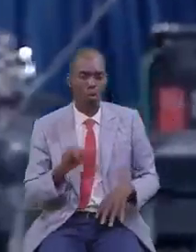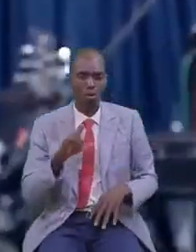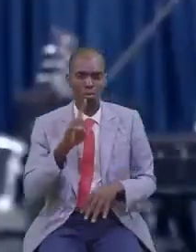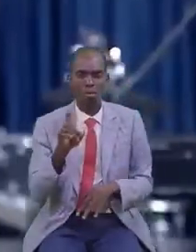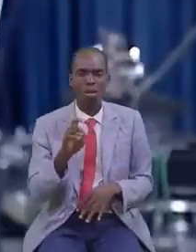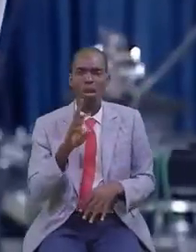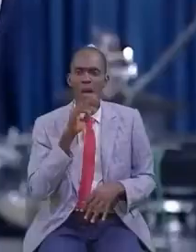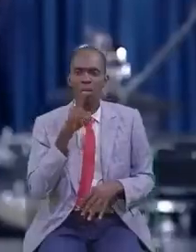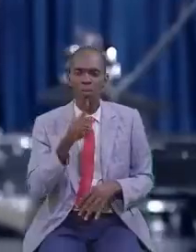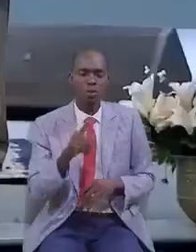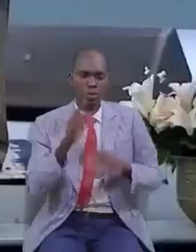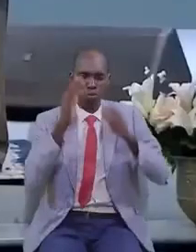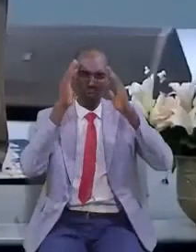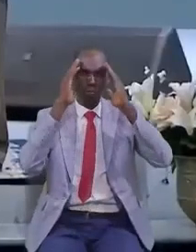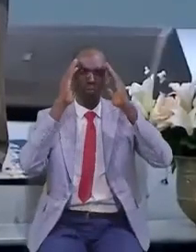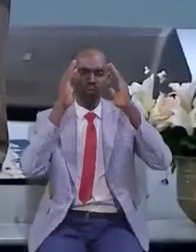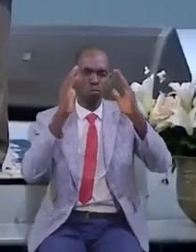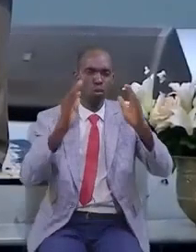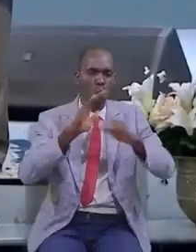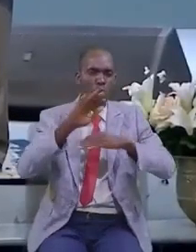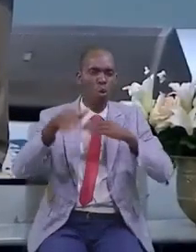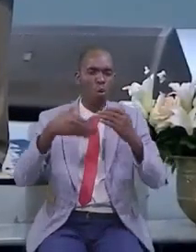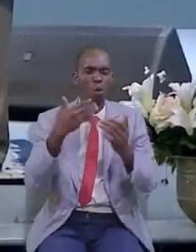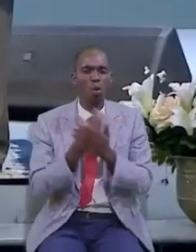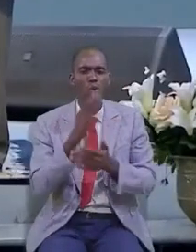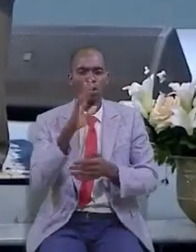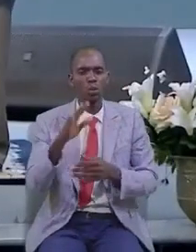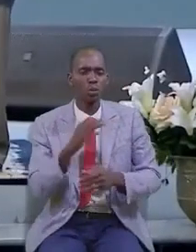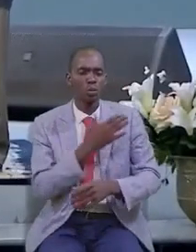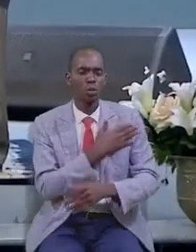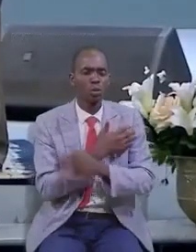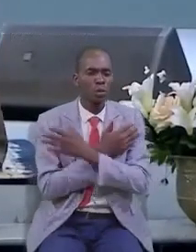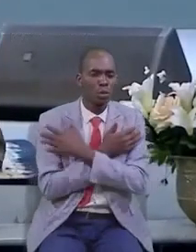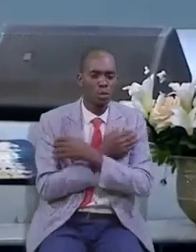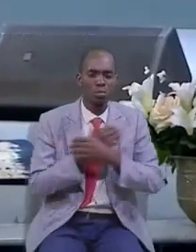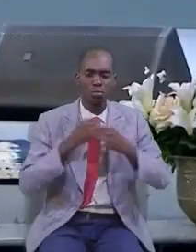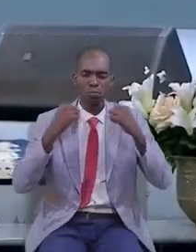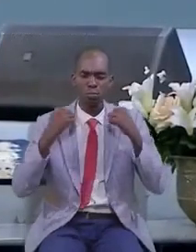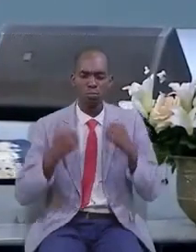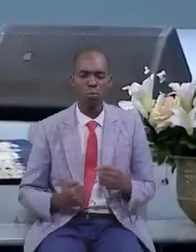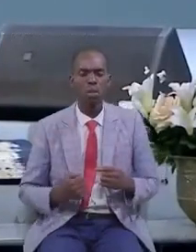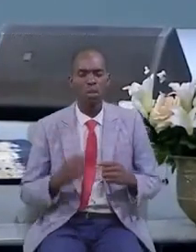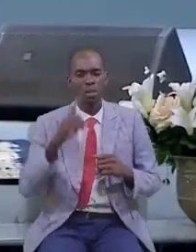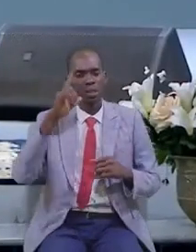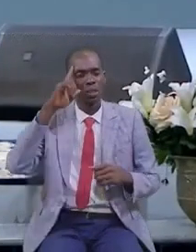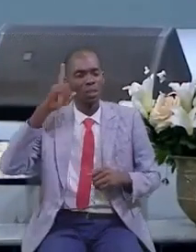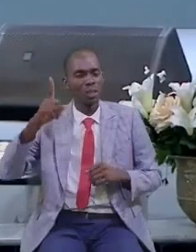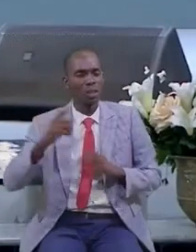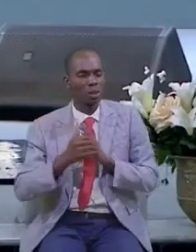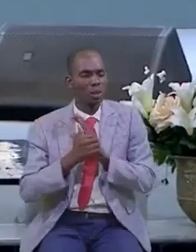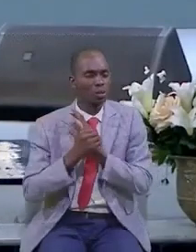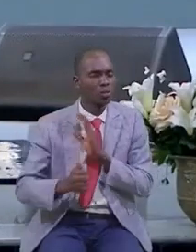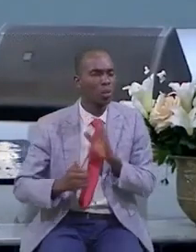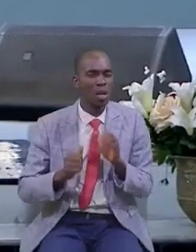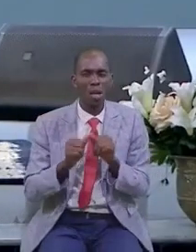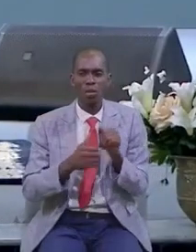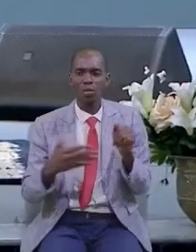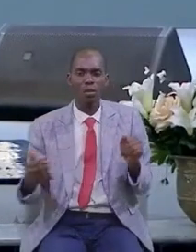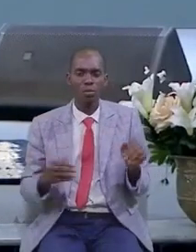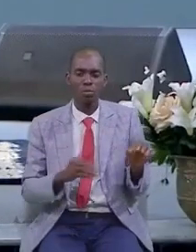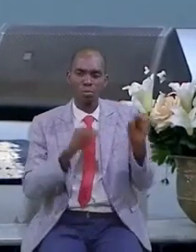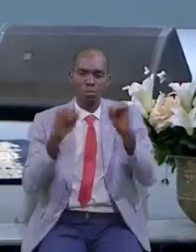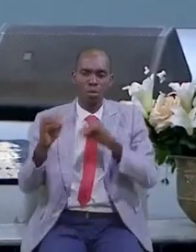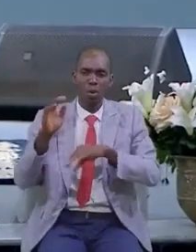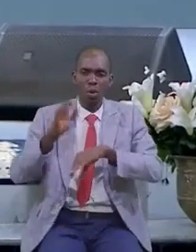Are you concentrating all your efforts, all your treasures, all your talent, everything you have on that